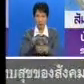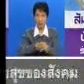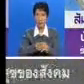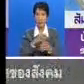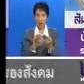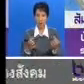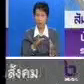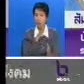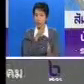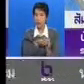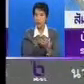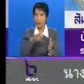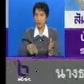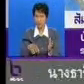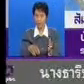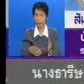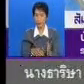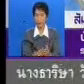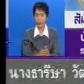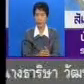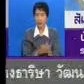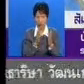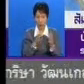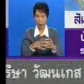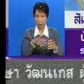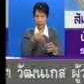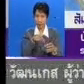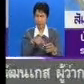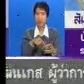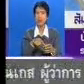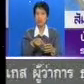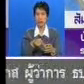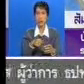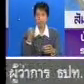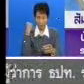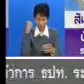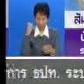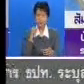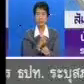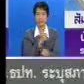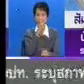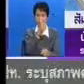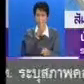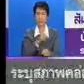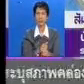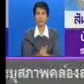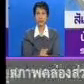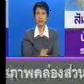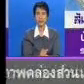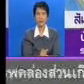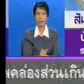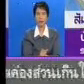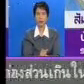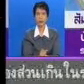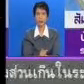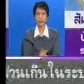คะนะคะตามกฎหมายเนี่ยเจ้าหน้าที่พนักงานเจ้าหน้าที่ผู้มีอำนาจนะคะก็สามารถจะกระทำได้ค่ะ ครับ คือเขาถือเป็นความ